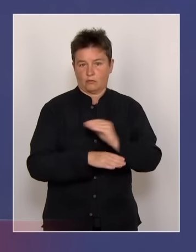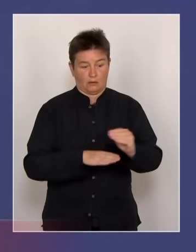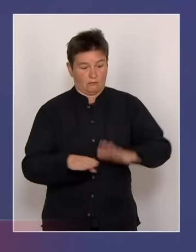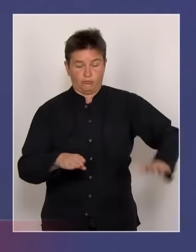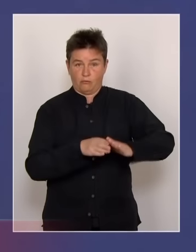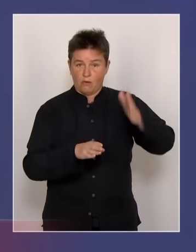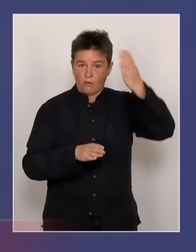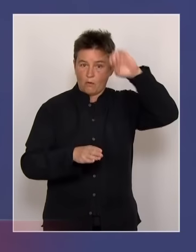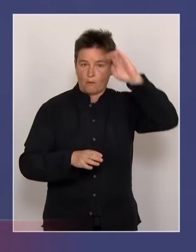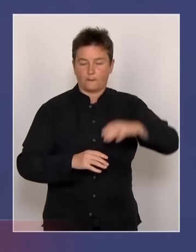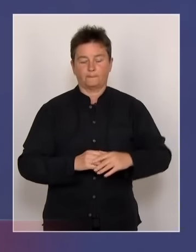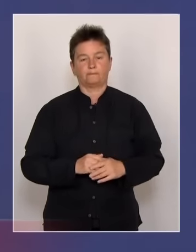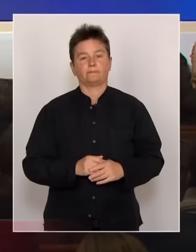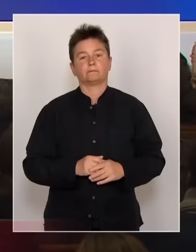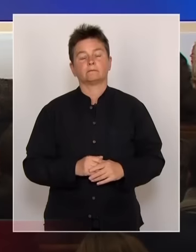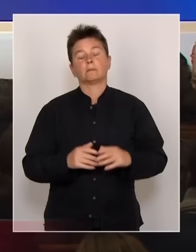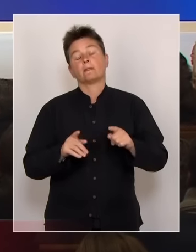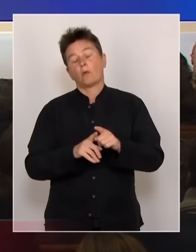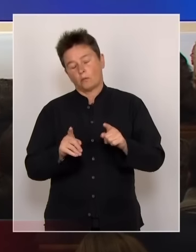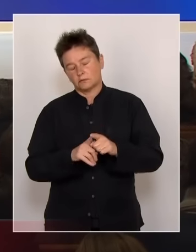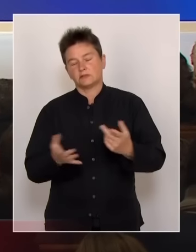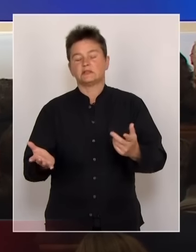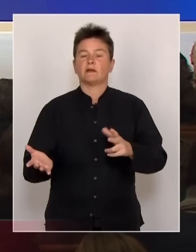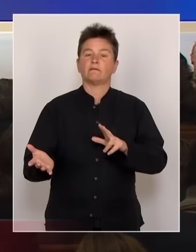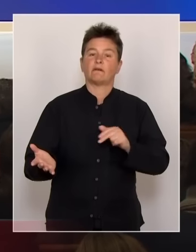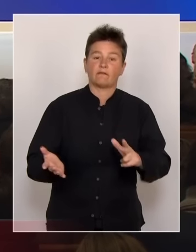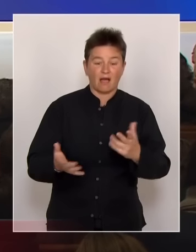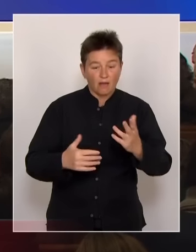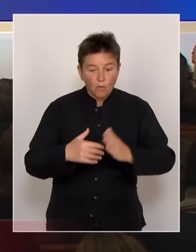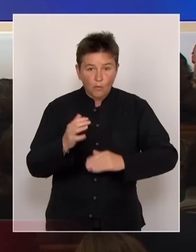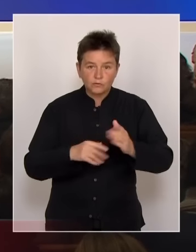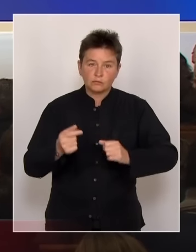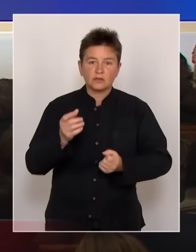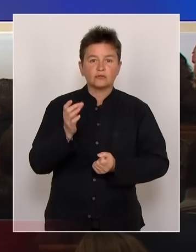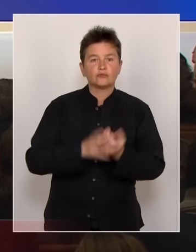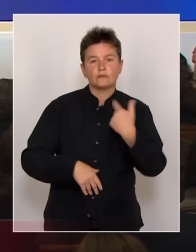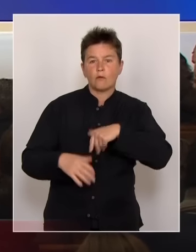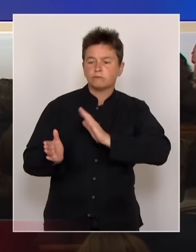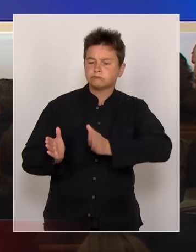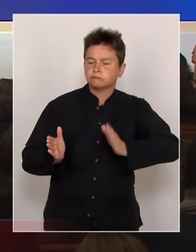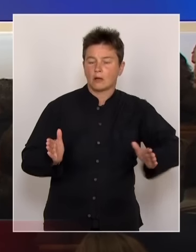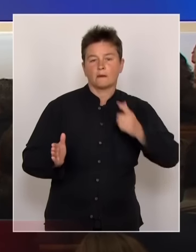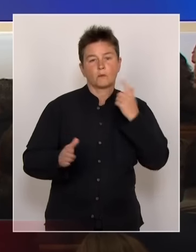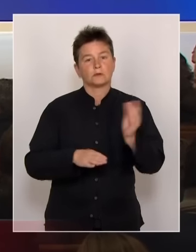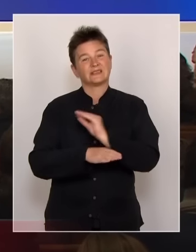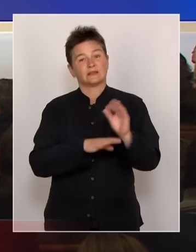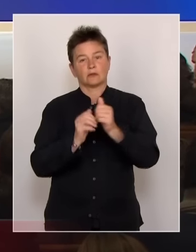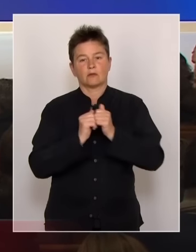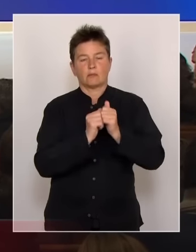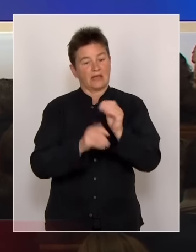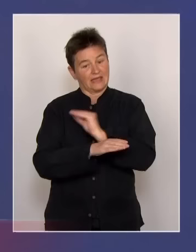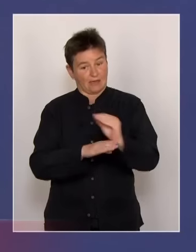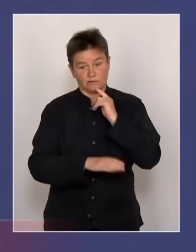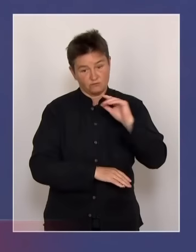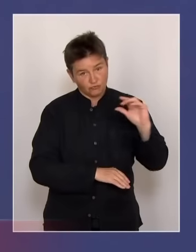et qui aura vocation aussi à construire le cadre de sécurité commun, garantie de sécurité pour